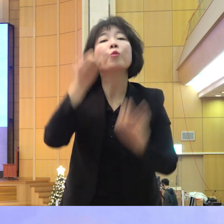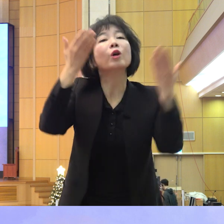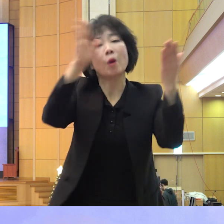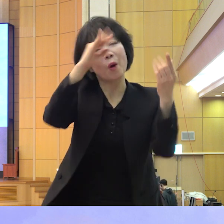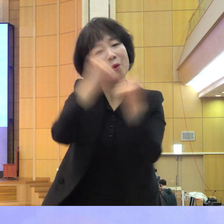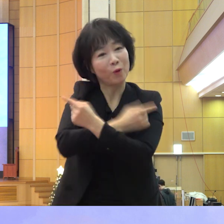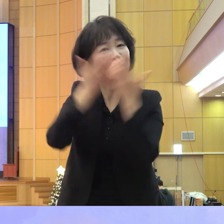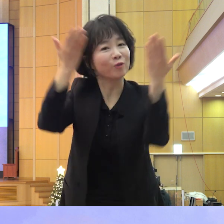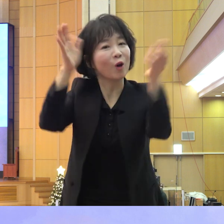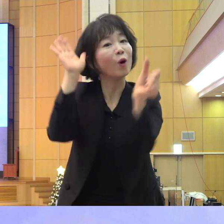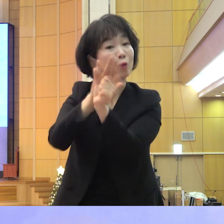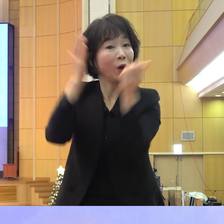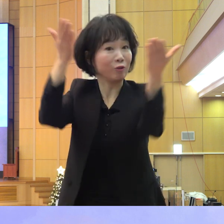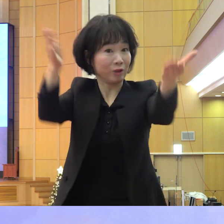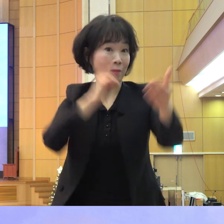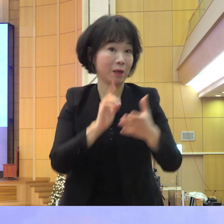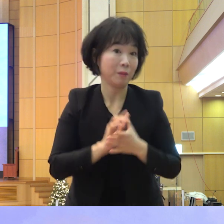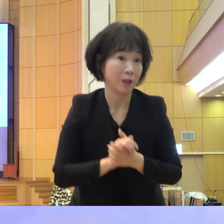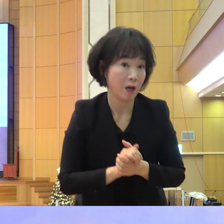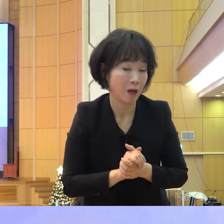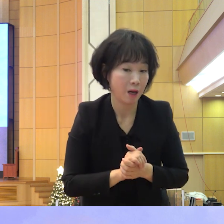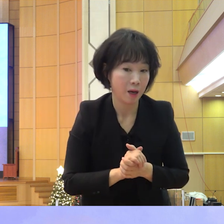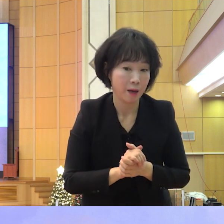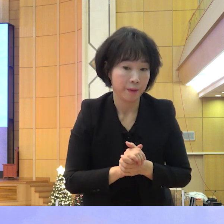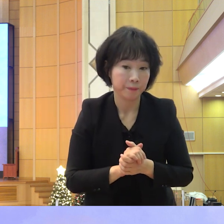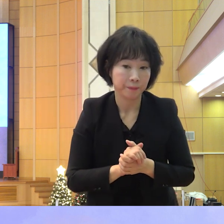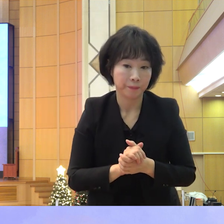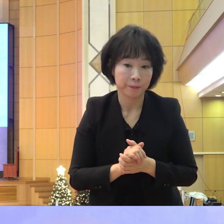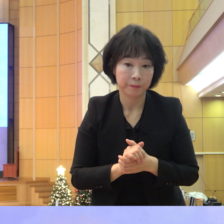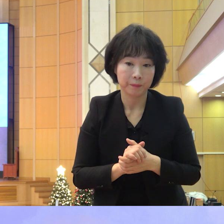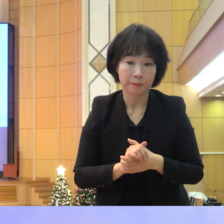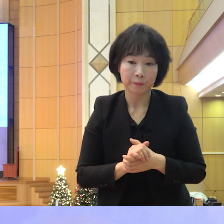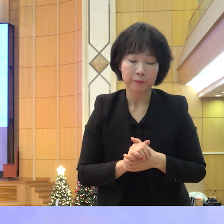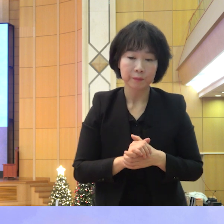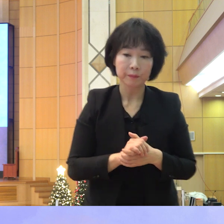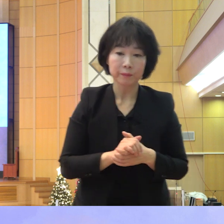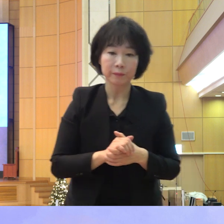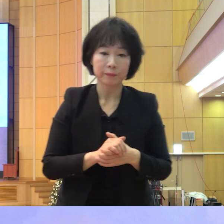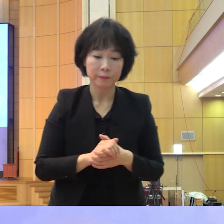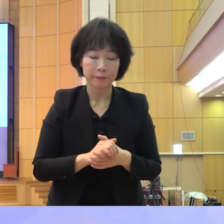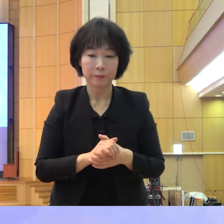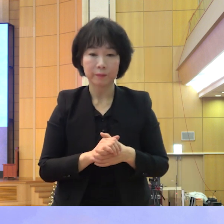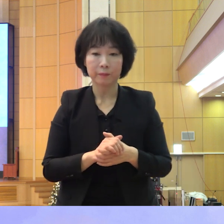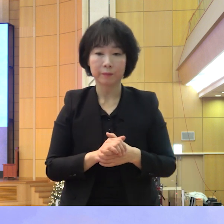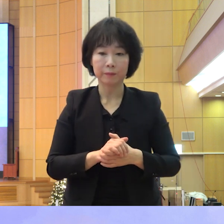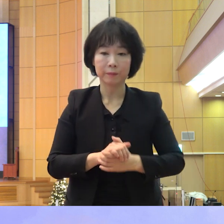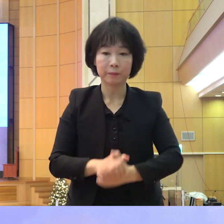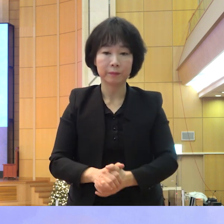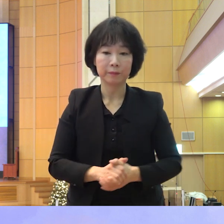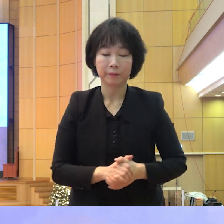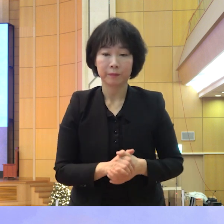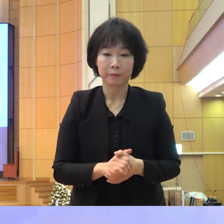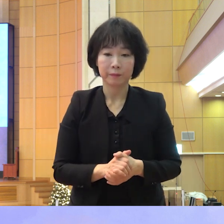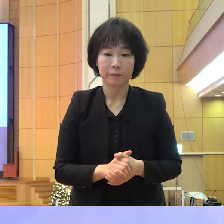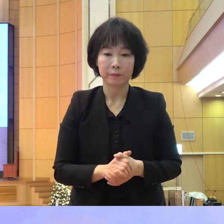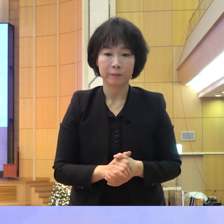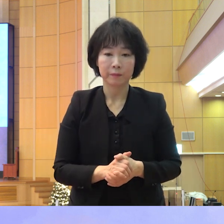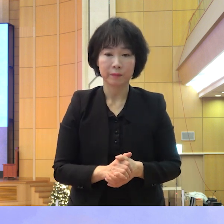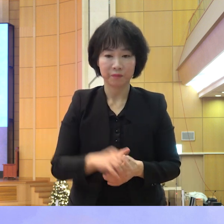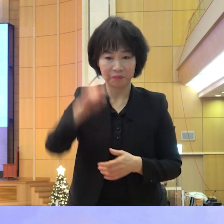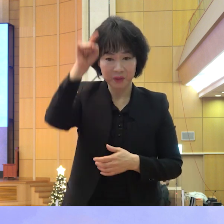하나님께서 이제 뭘 또 보시나 보겠습니다. 이사야 38장 5절 1012페이지 보니까